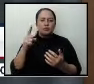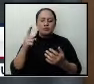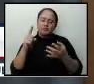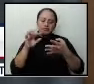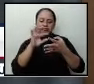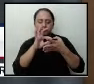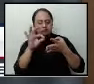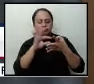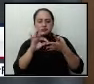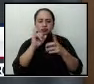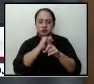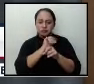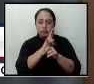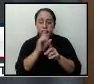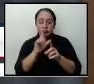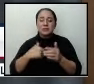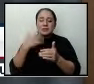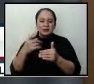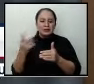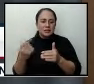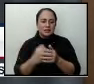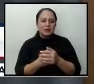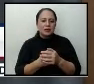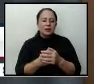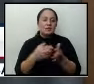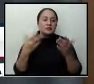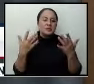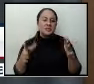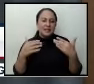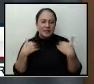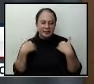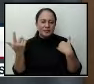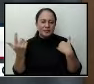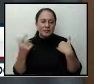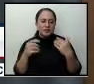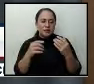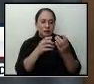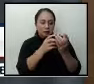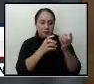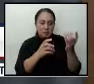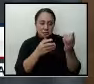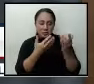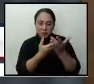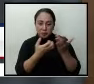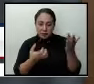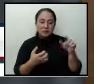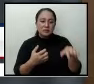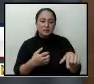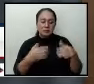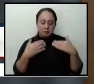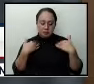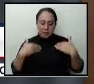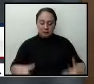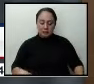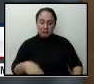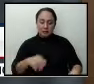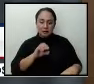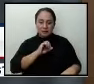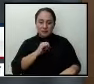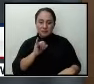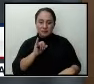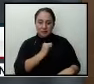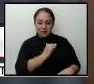na rin sila. Tama-tama, nandiyan na rin yung handheld device, body cameras namin, tapos